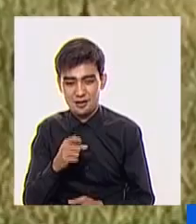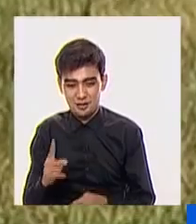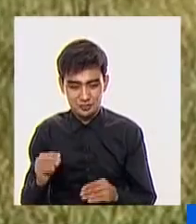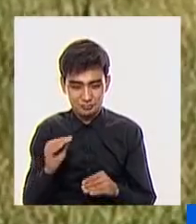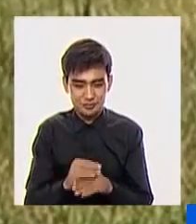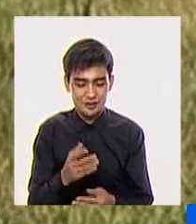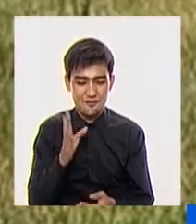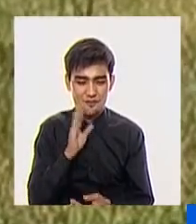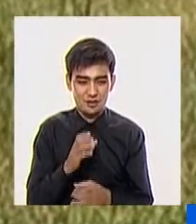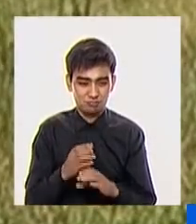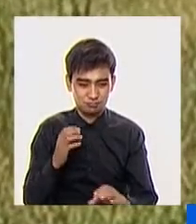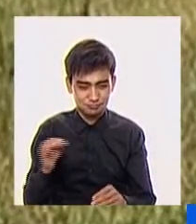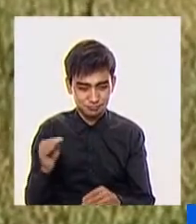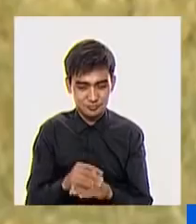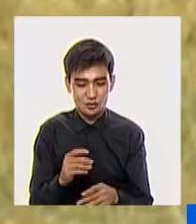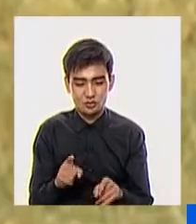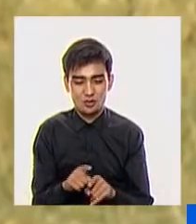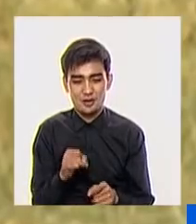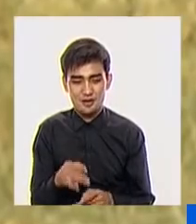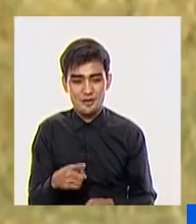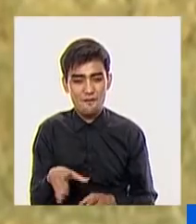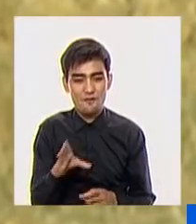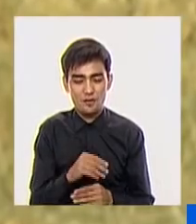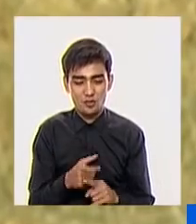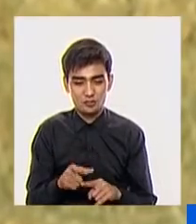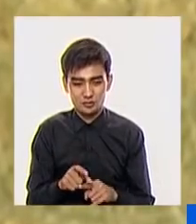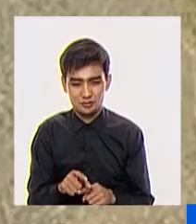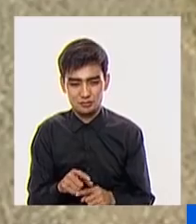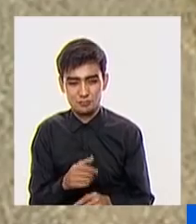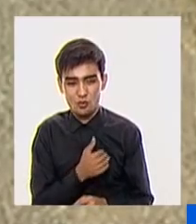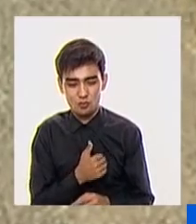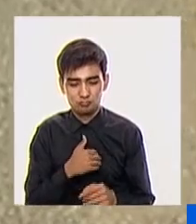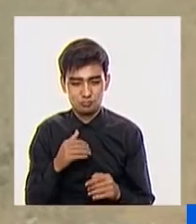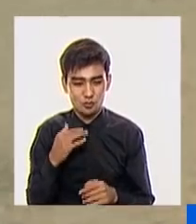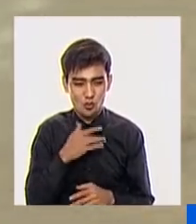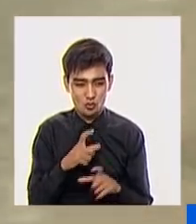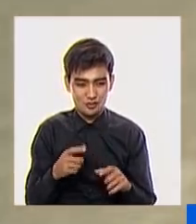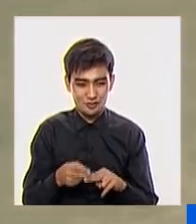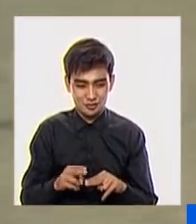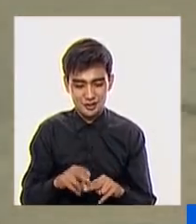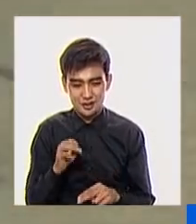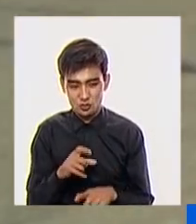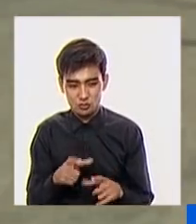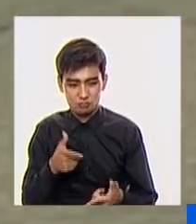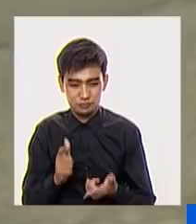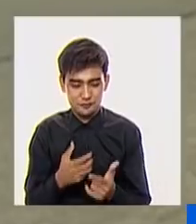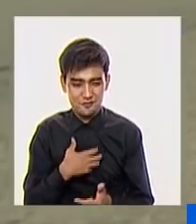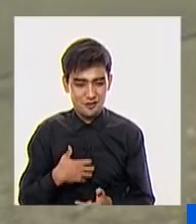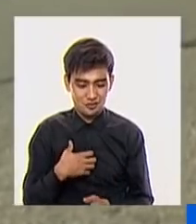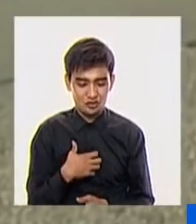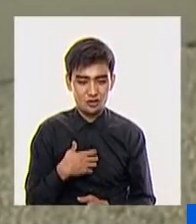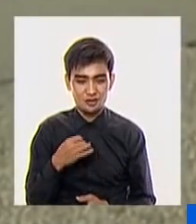провести, водопровод провести. Это все те самые приоритеты, которые сегодня людям действительно важны